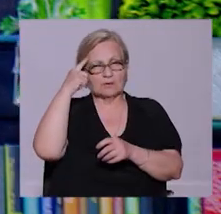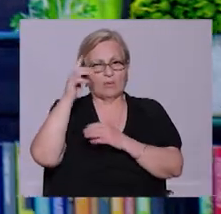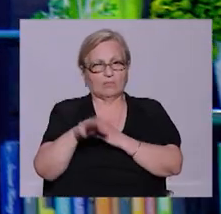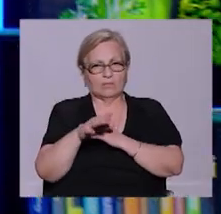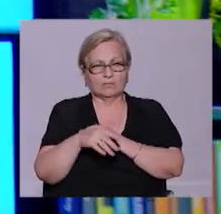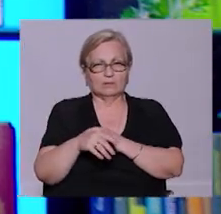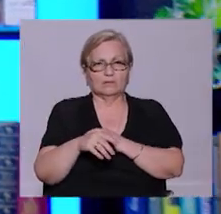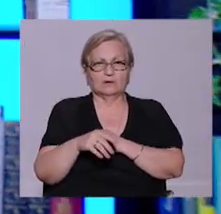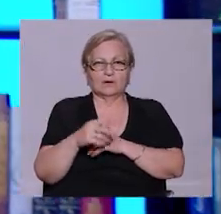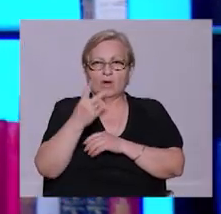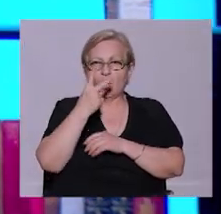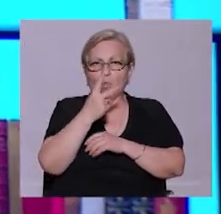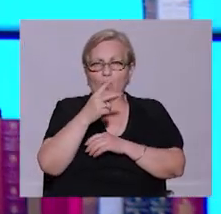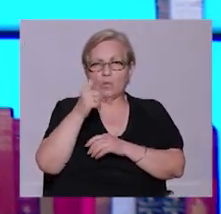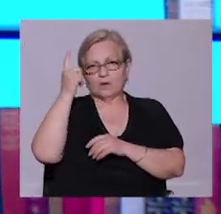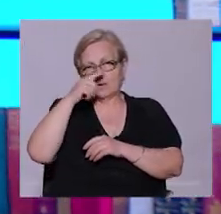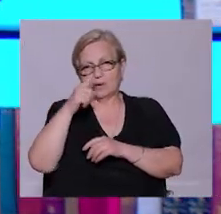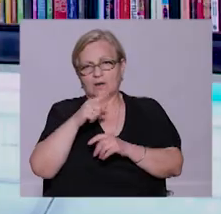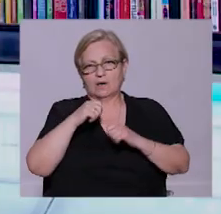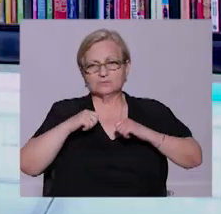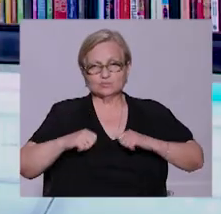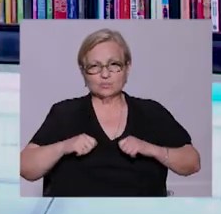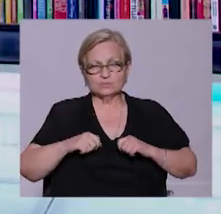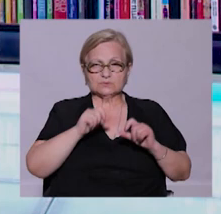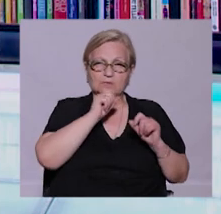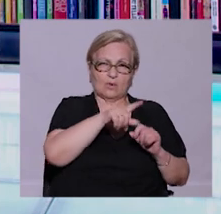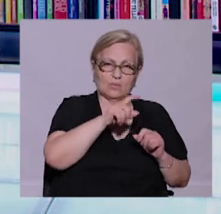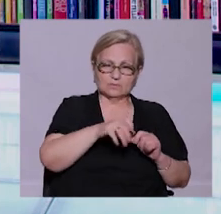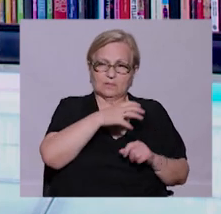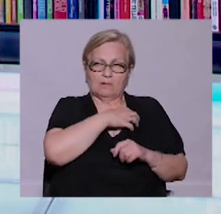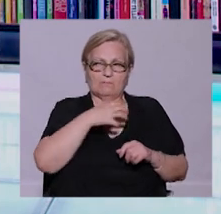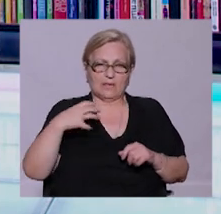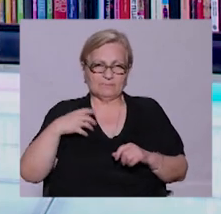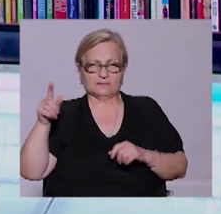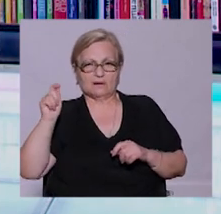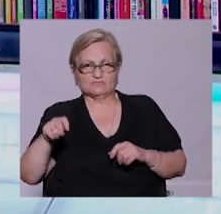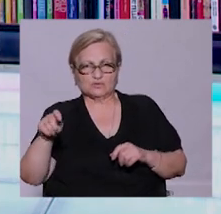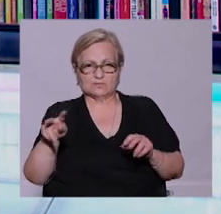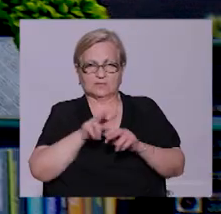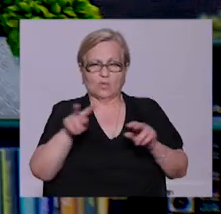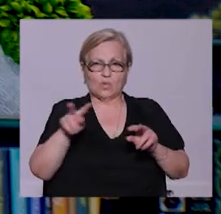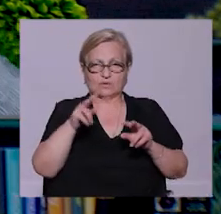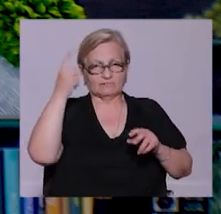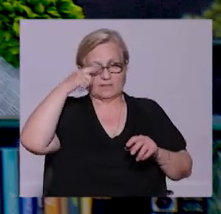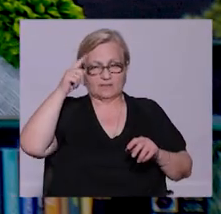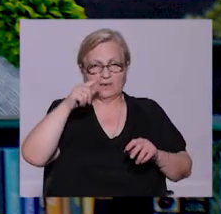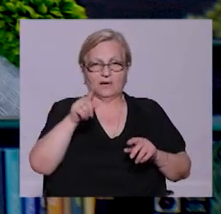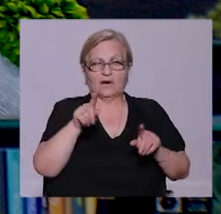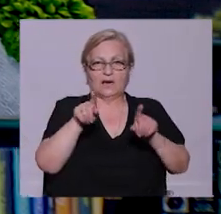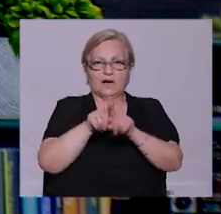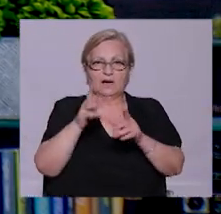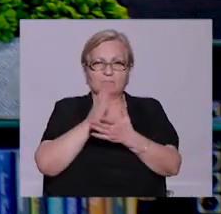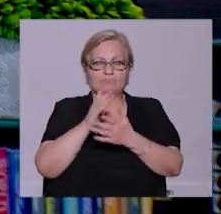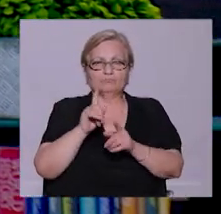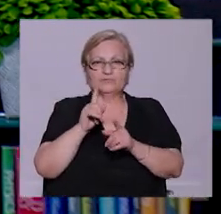აი ამ ორი გავ არაკს შორის, ძუნწი და ოქრო და ასევე მეფე და მჭედელი შორის მსგავსება განსხვავებები.